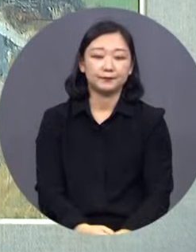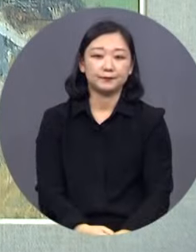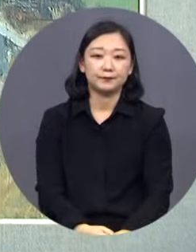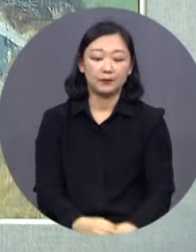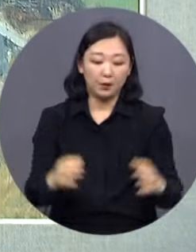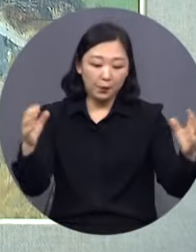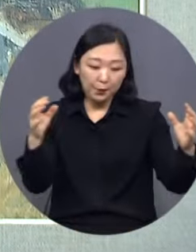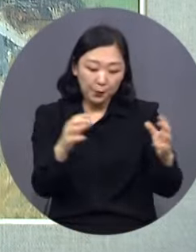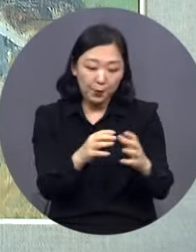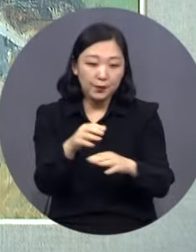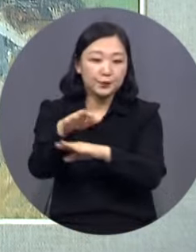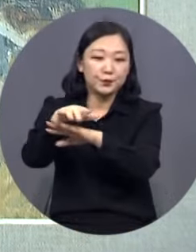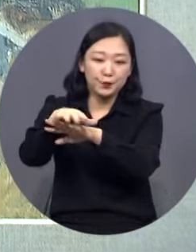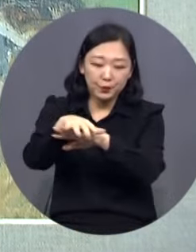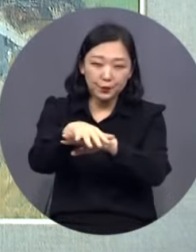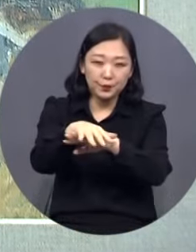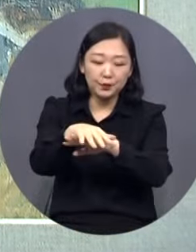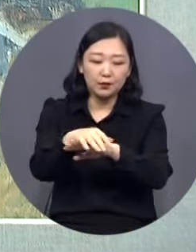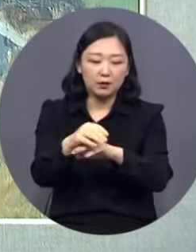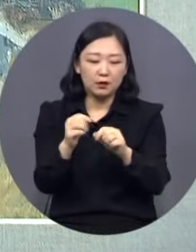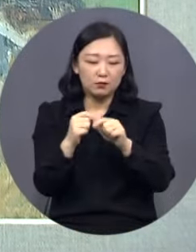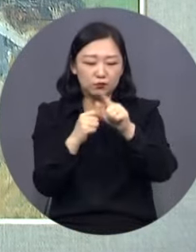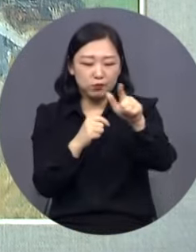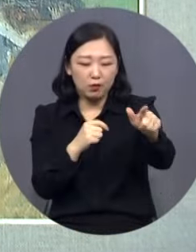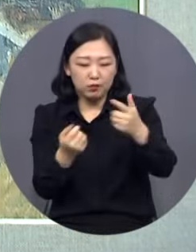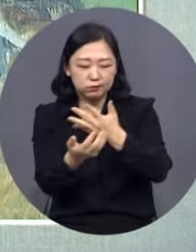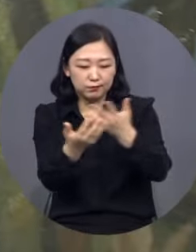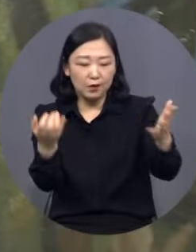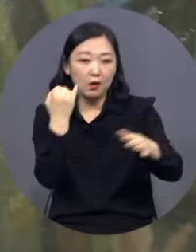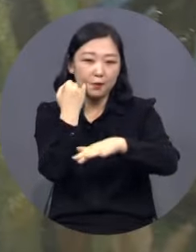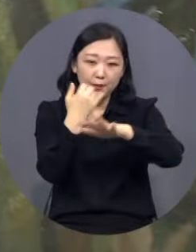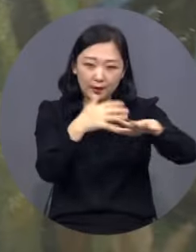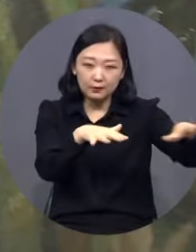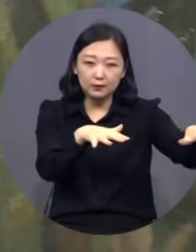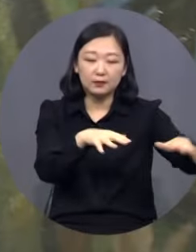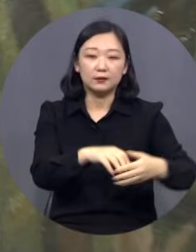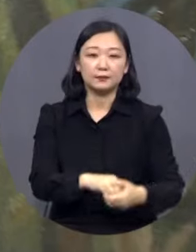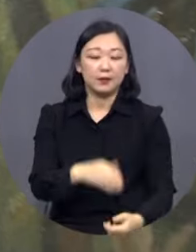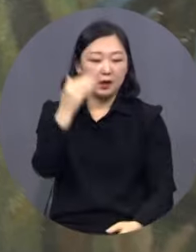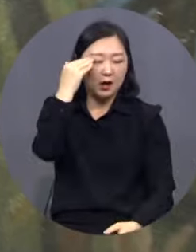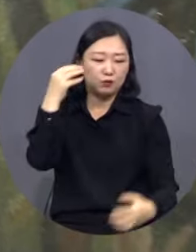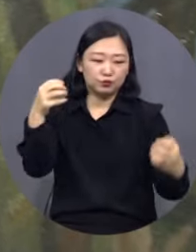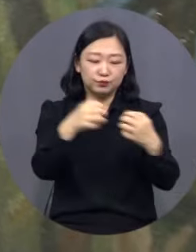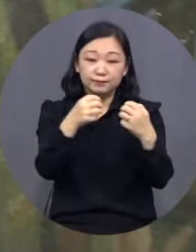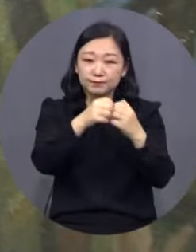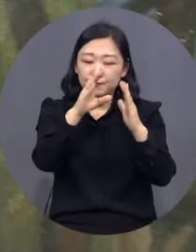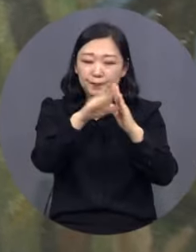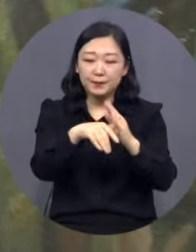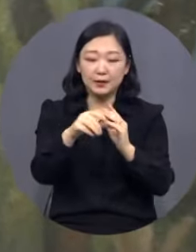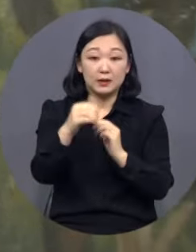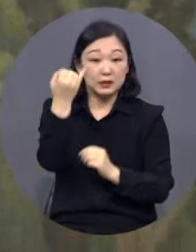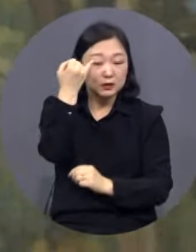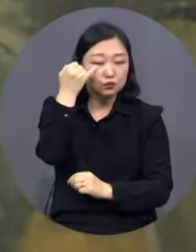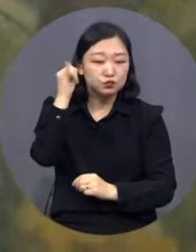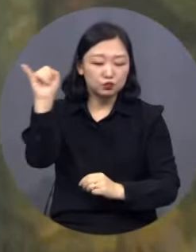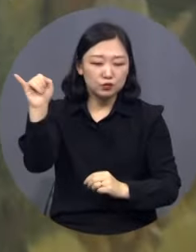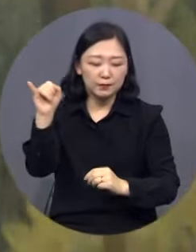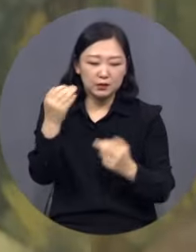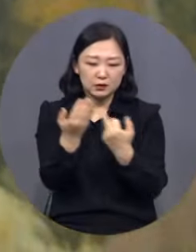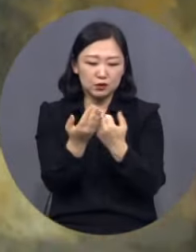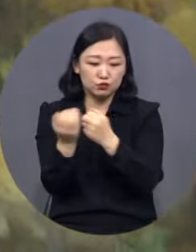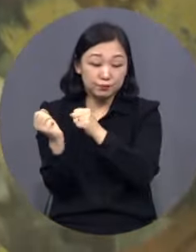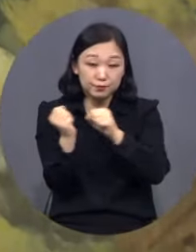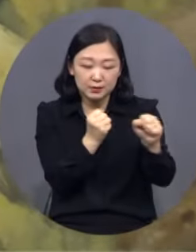옹기종기 모여있는 초가집과 저 멀리 펼쳐진 제주바다. 한국전쟁 당시 이중섭 화가가 제주에 피난왔을 때